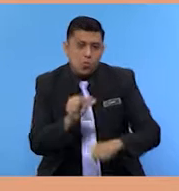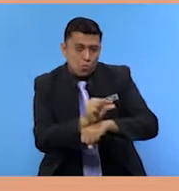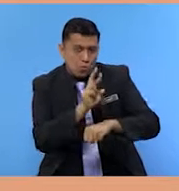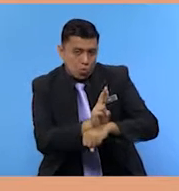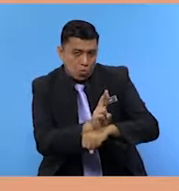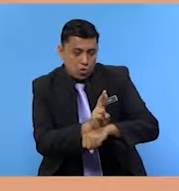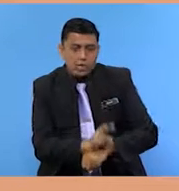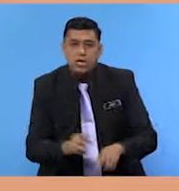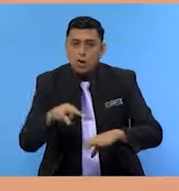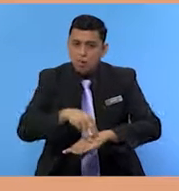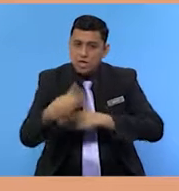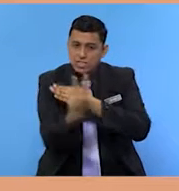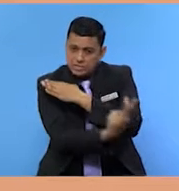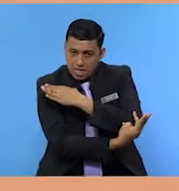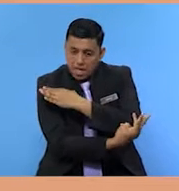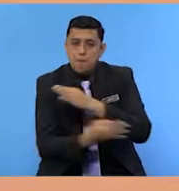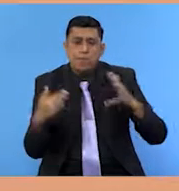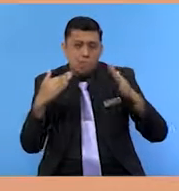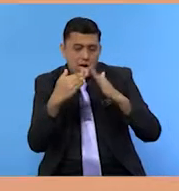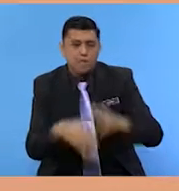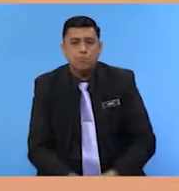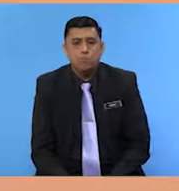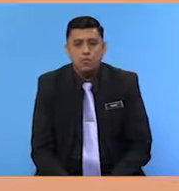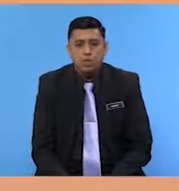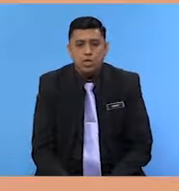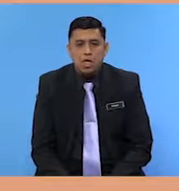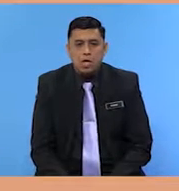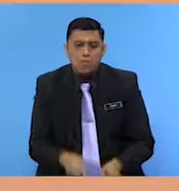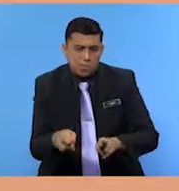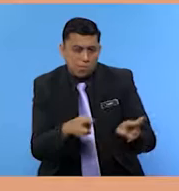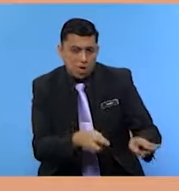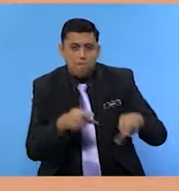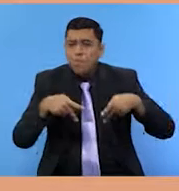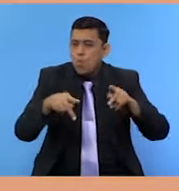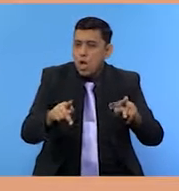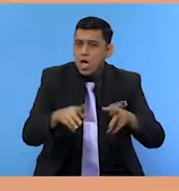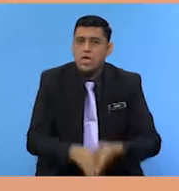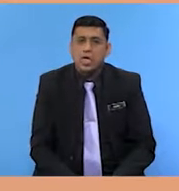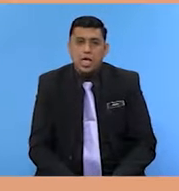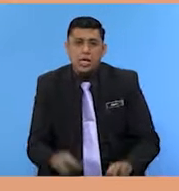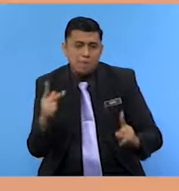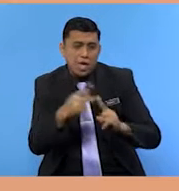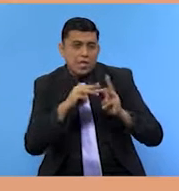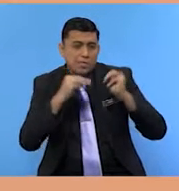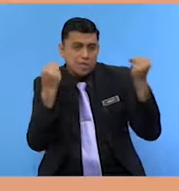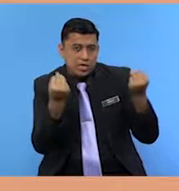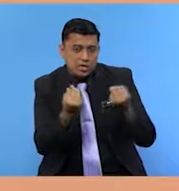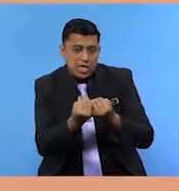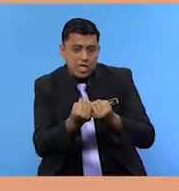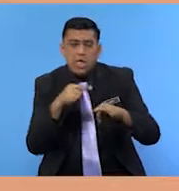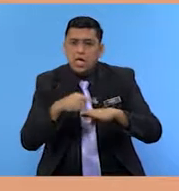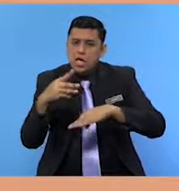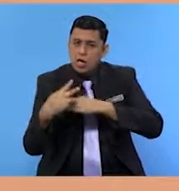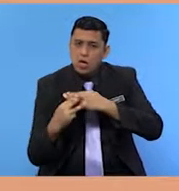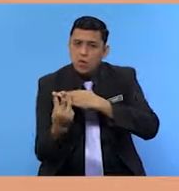kawasan perumahan. Aktiviti gotong royong ini sebenarnya dia memberi ruang dan peluang kepada masyarakat di sebuah kawasan perumahan